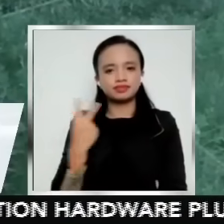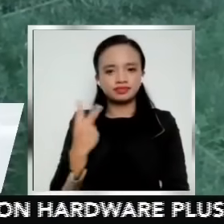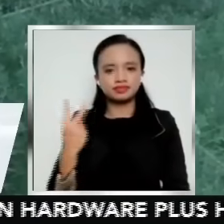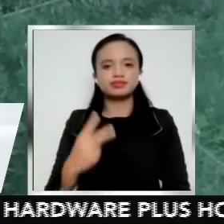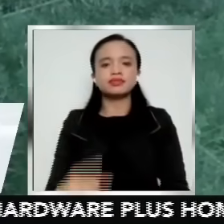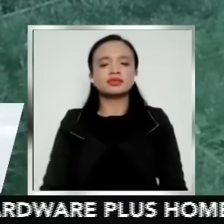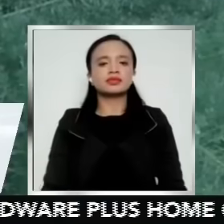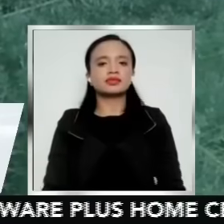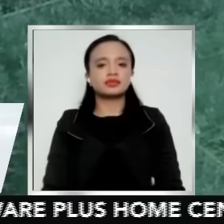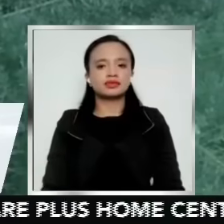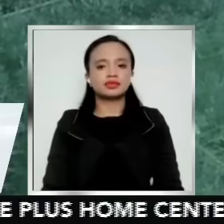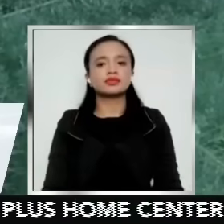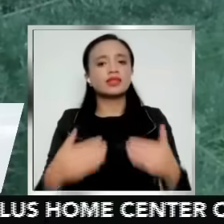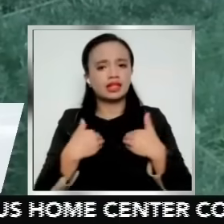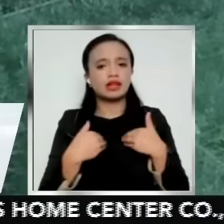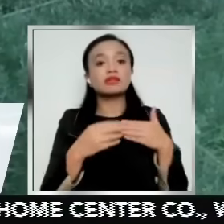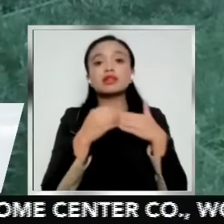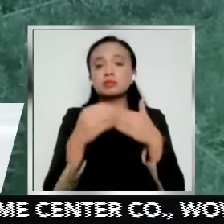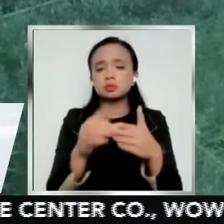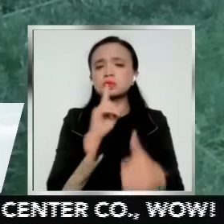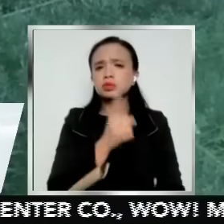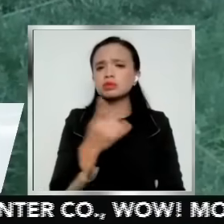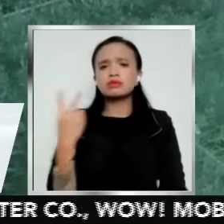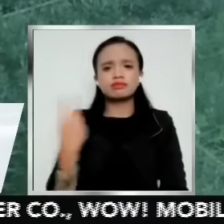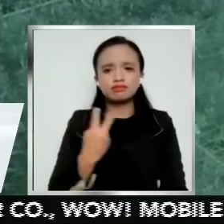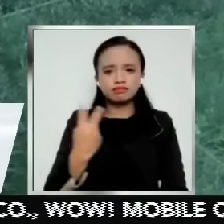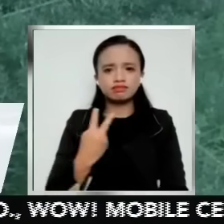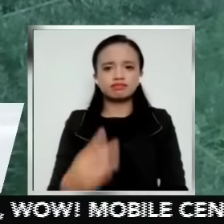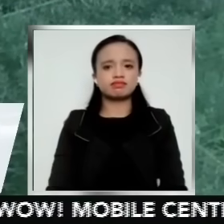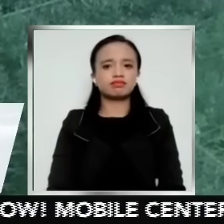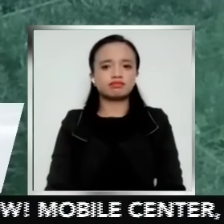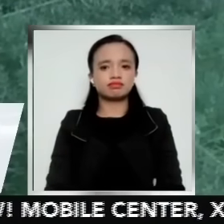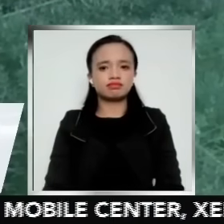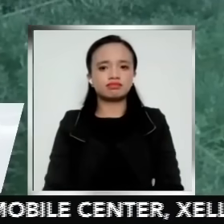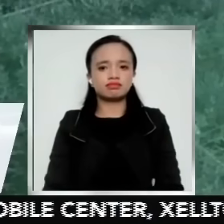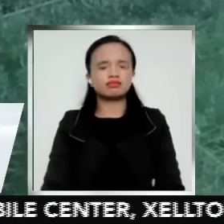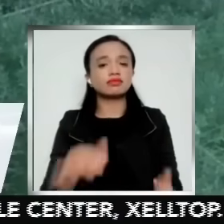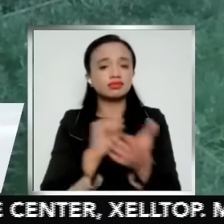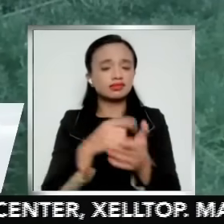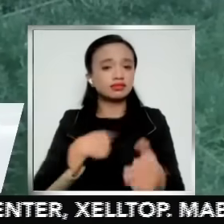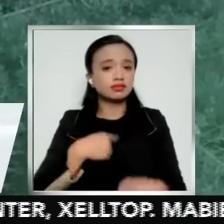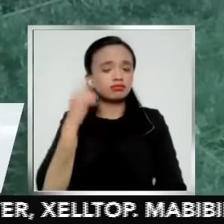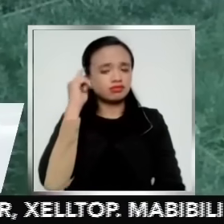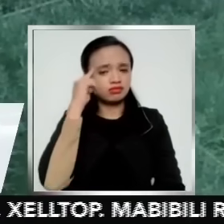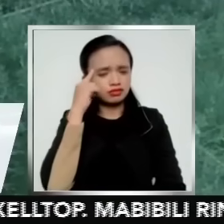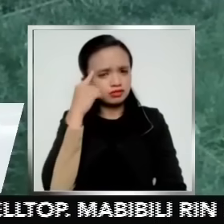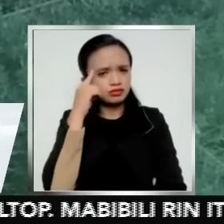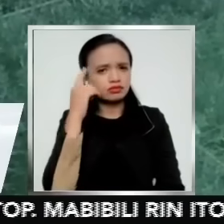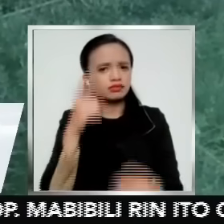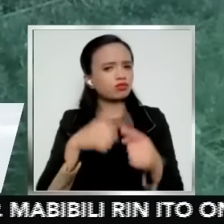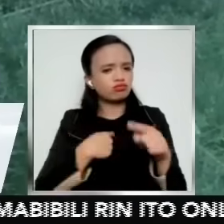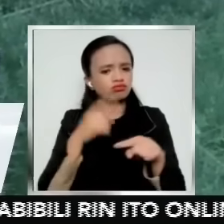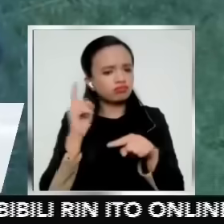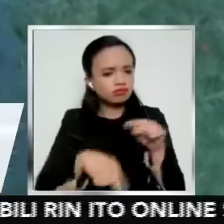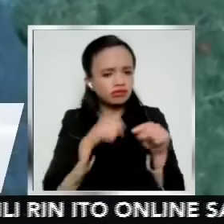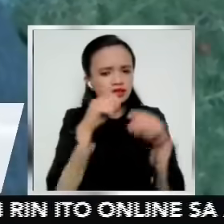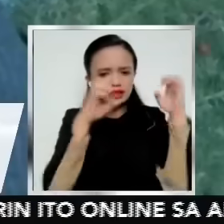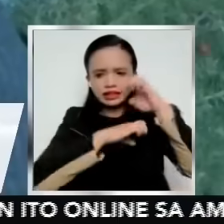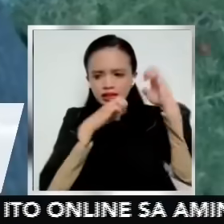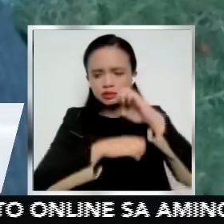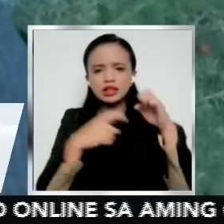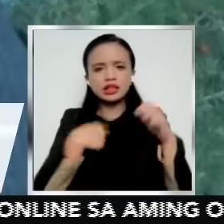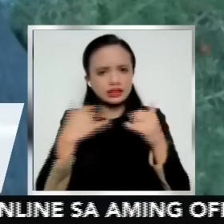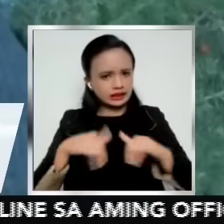May nag-guide po talaga sa aming nakakaib. Yun yung pinaisip ko, hindi ko talaga akalain na mabubuhay pa ako.